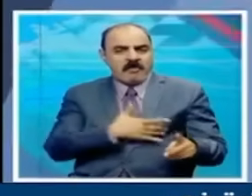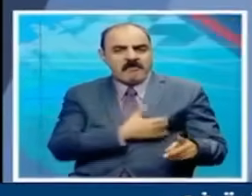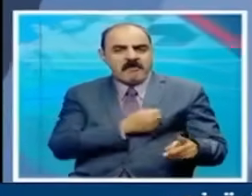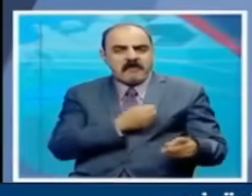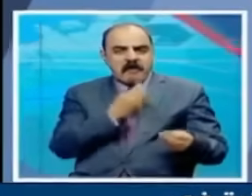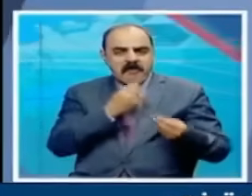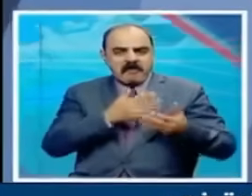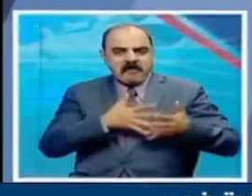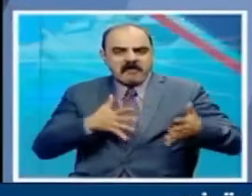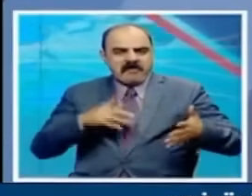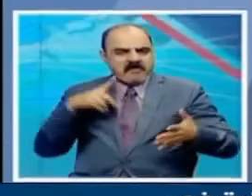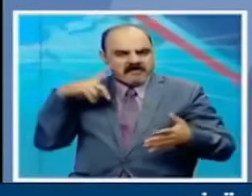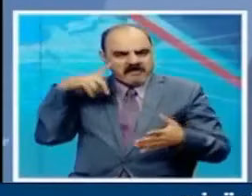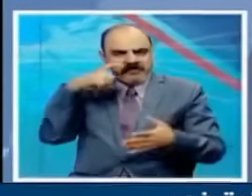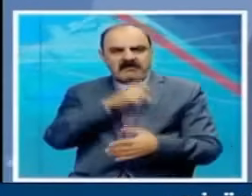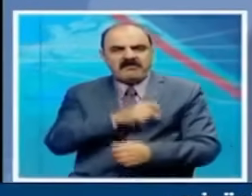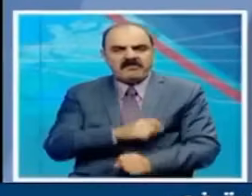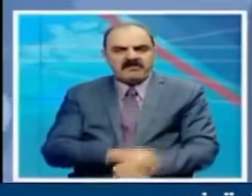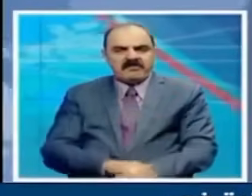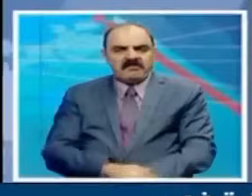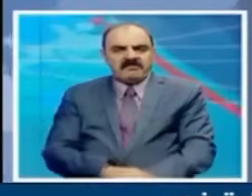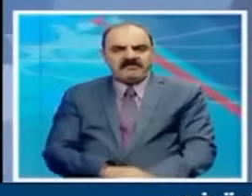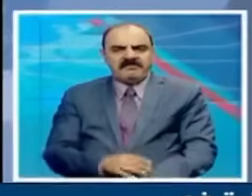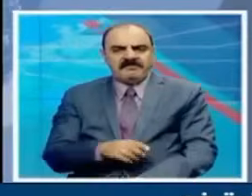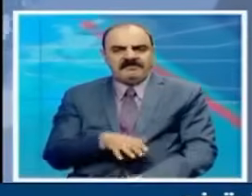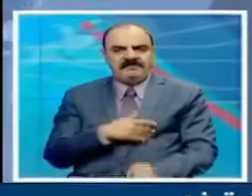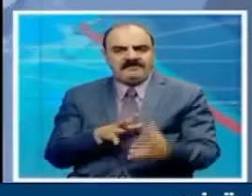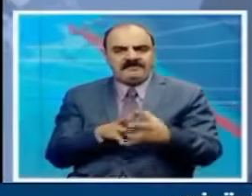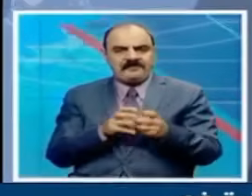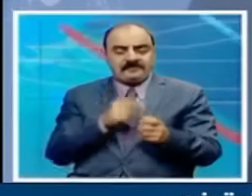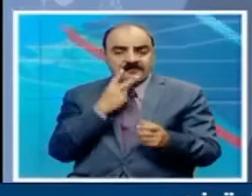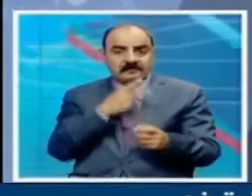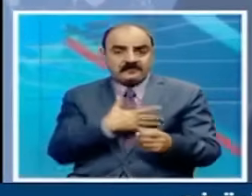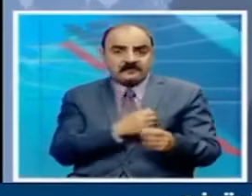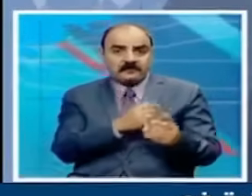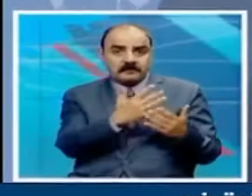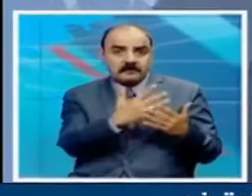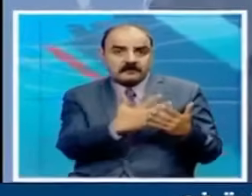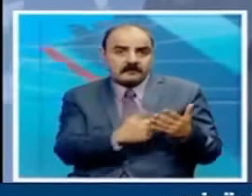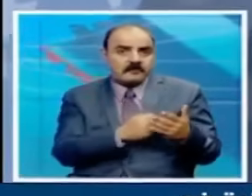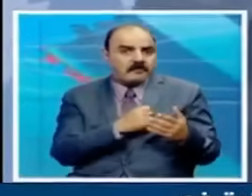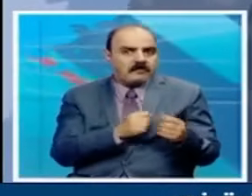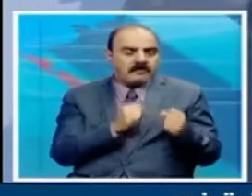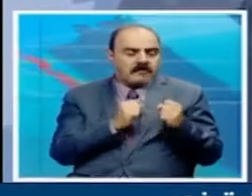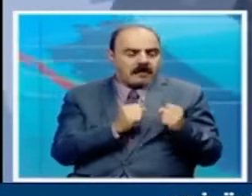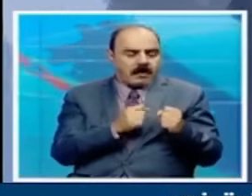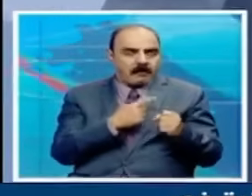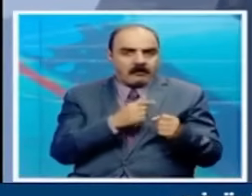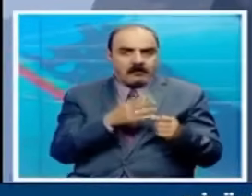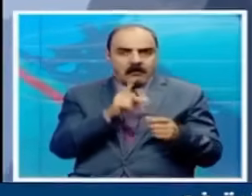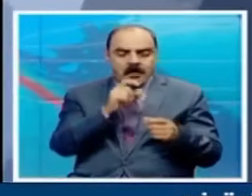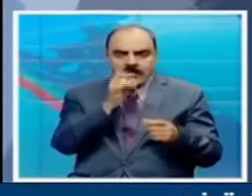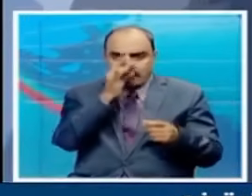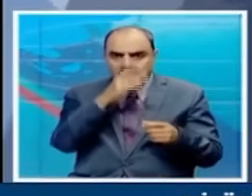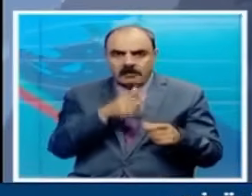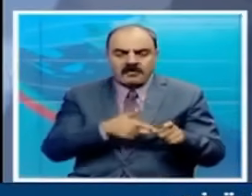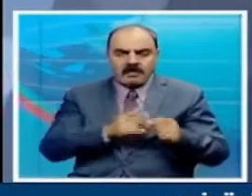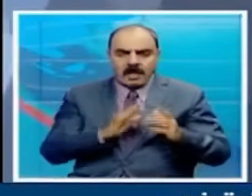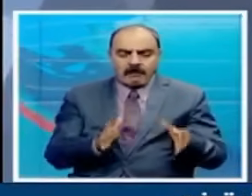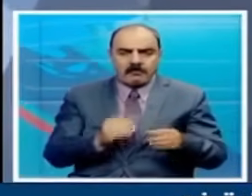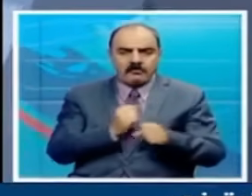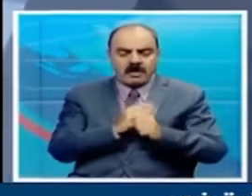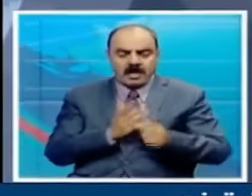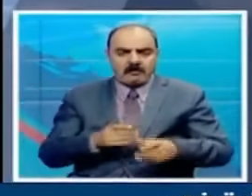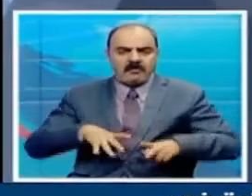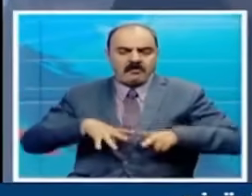على تفاقم المعاناة الإنسانية في غزة. هذا وتناول اللقاء بشكل تفصيلي الأوضاع الإنسانية